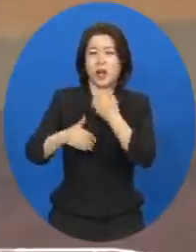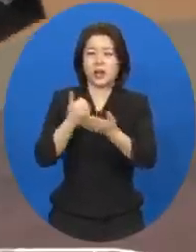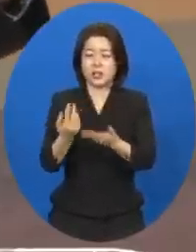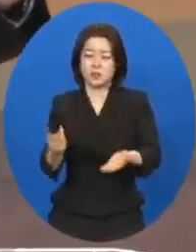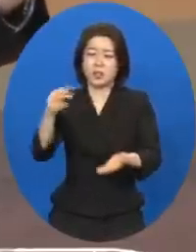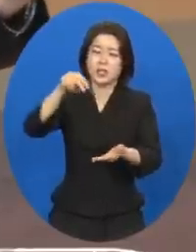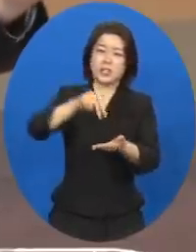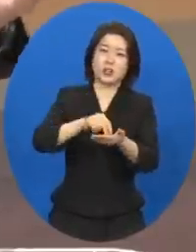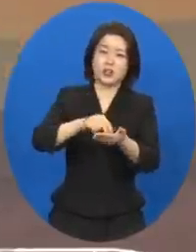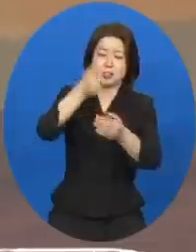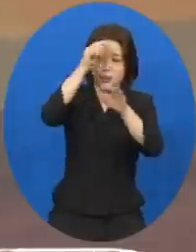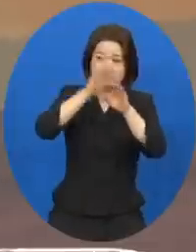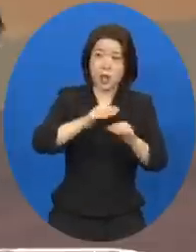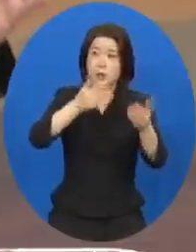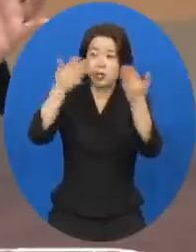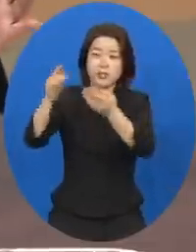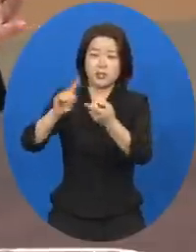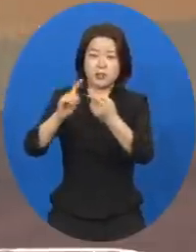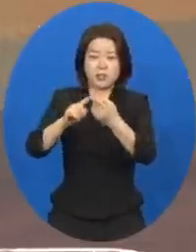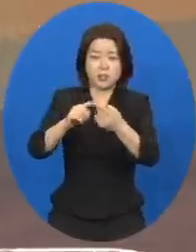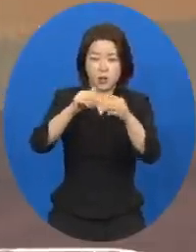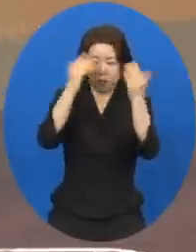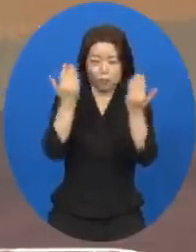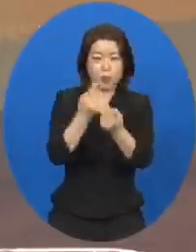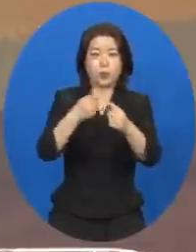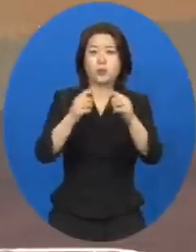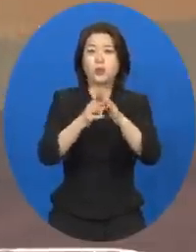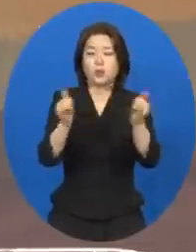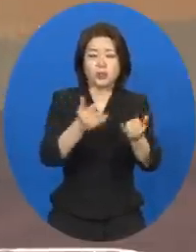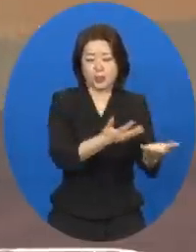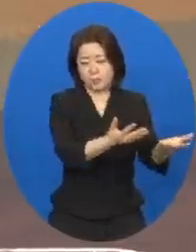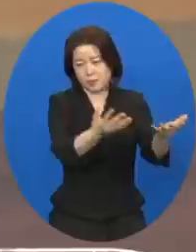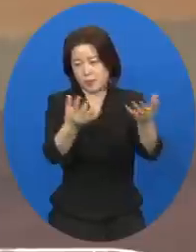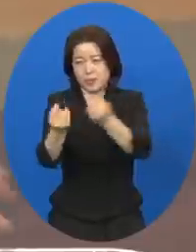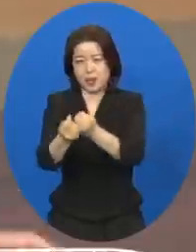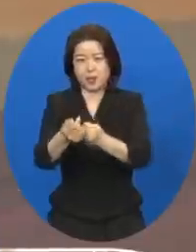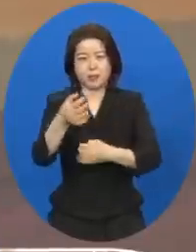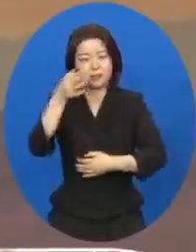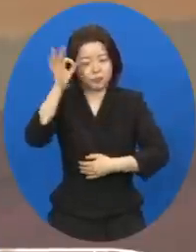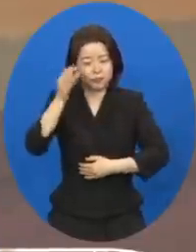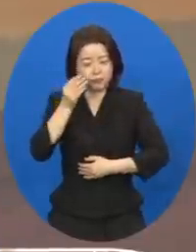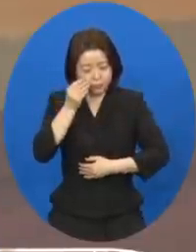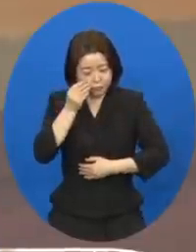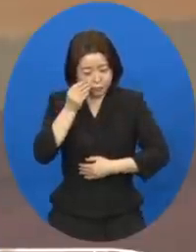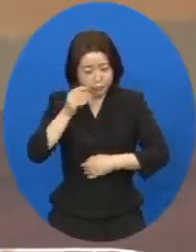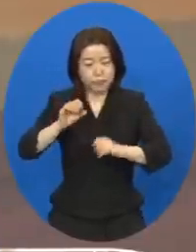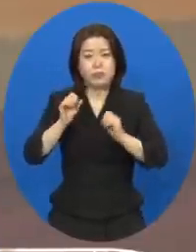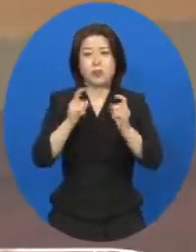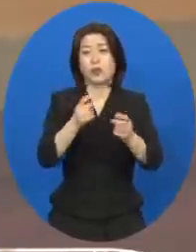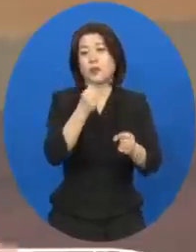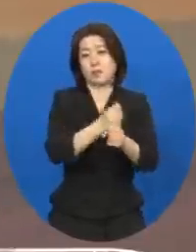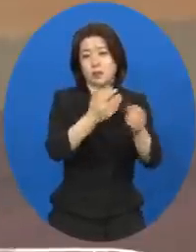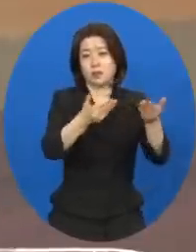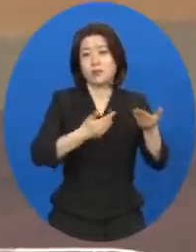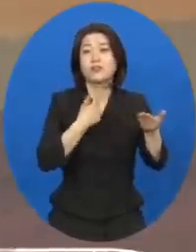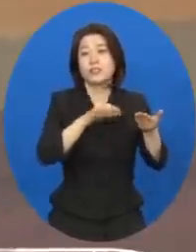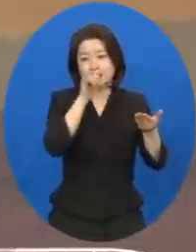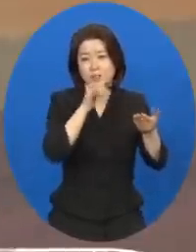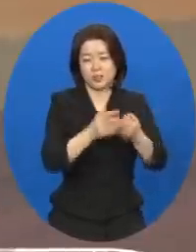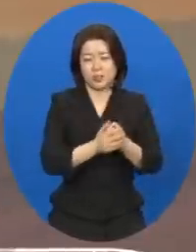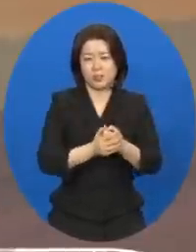일어나서 예배하는 것에 대해서 온 교인들이 다 받아들이는 계기를 만들어 주기도 하셨죠. 단